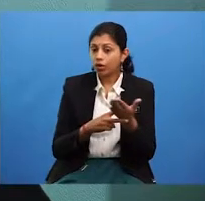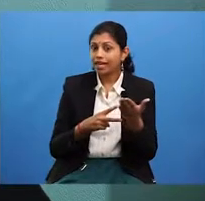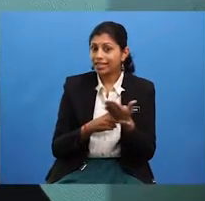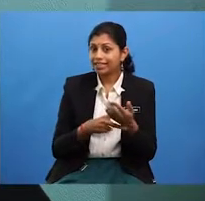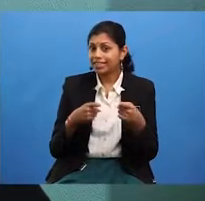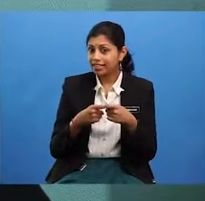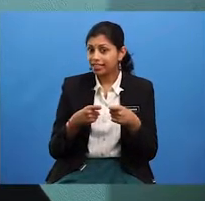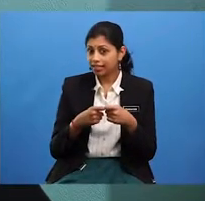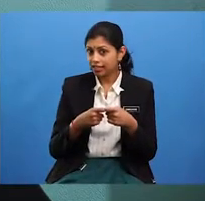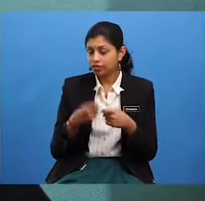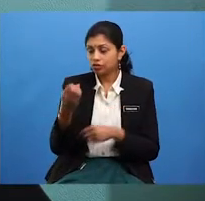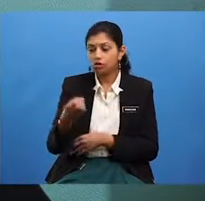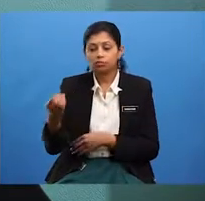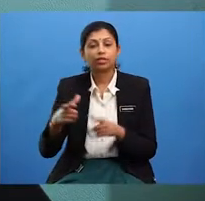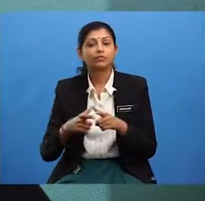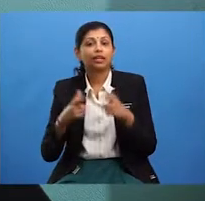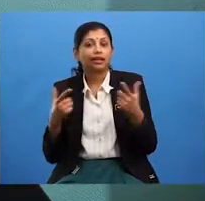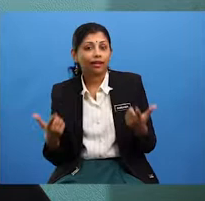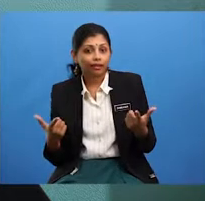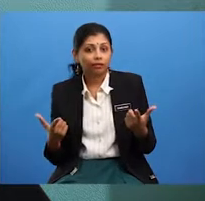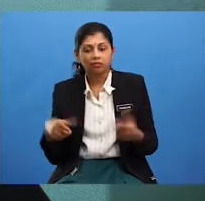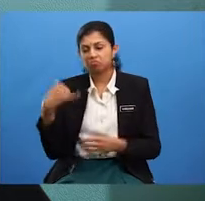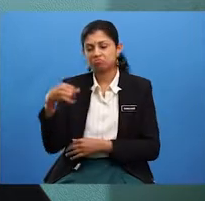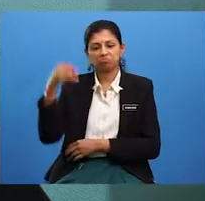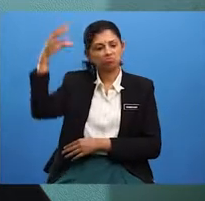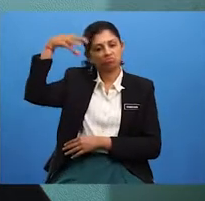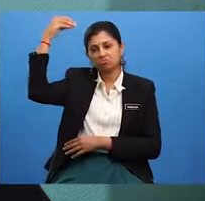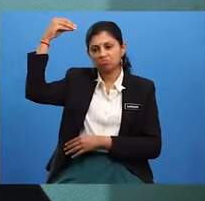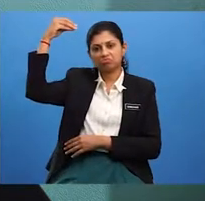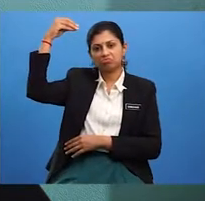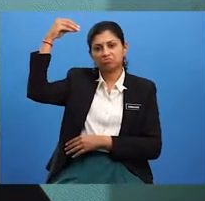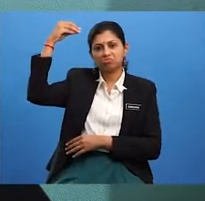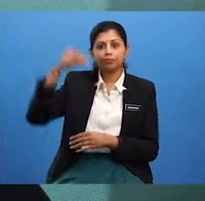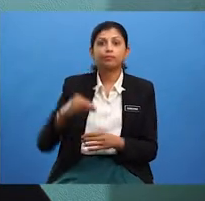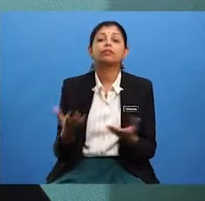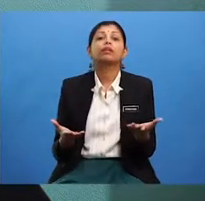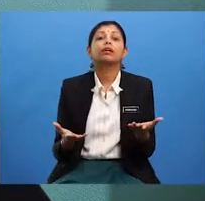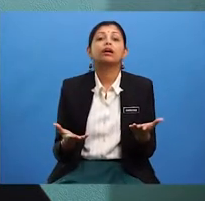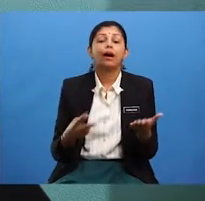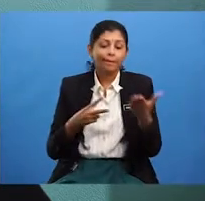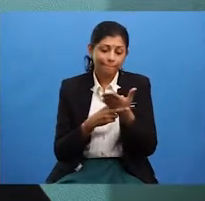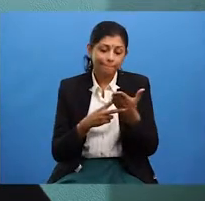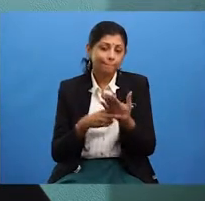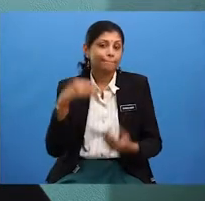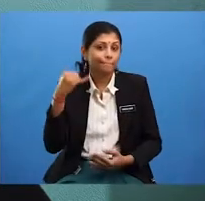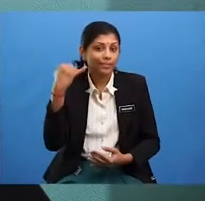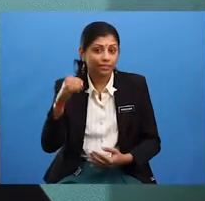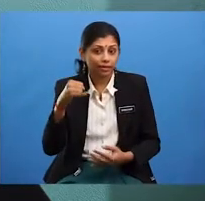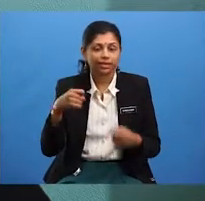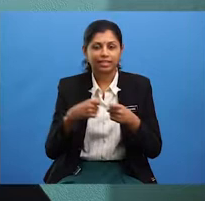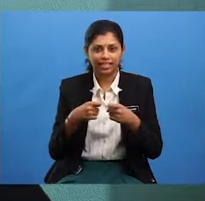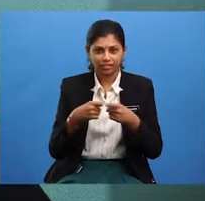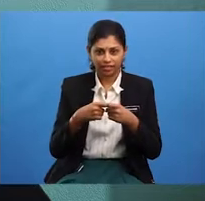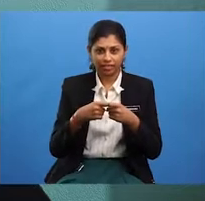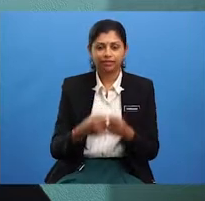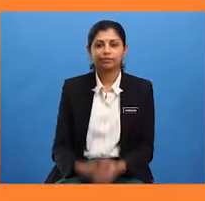elektrik. Manakala objek-objek yang lain yang tidak menyalakan mentol adalah penebat